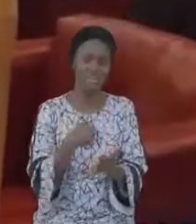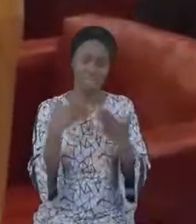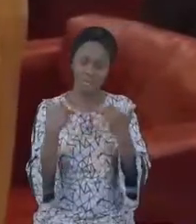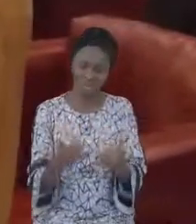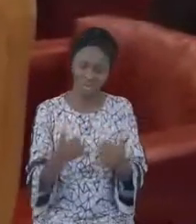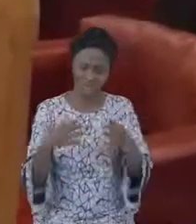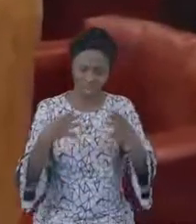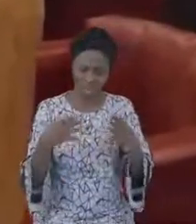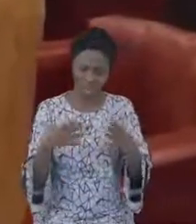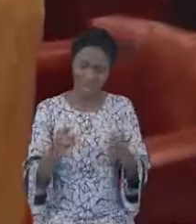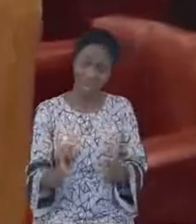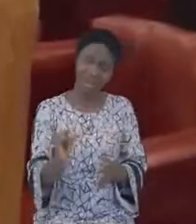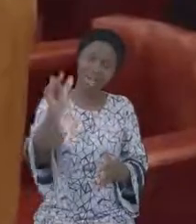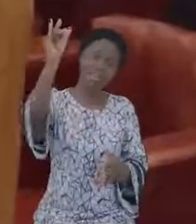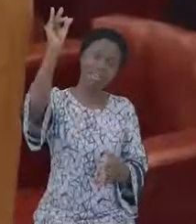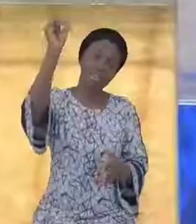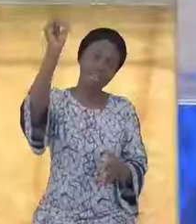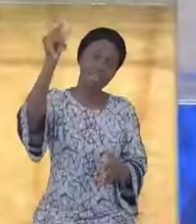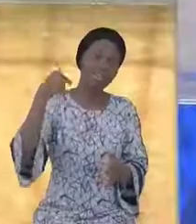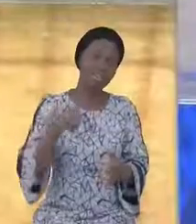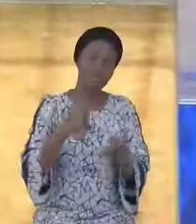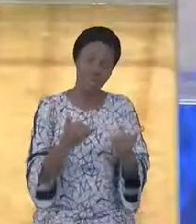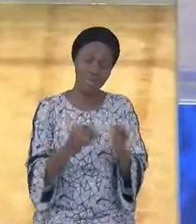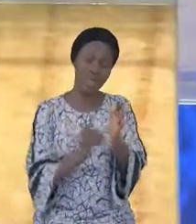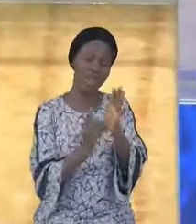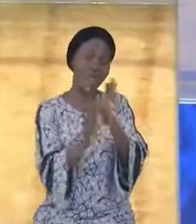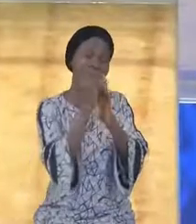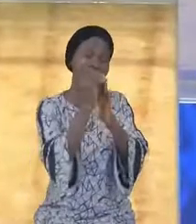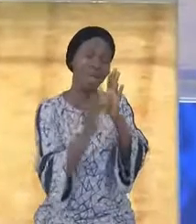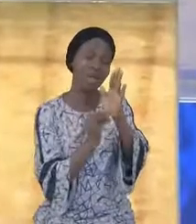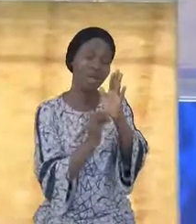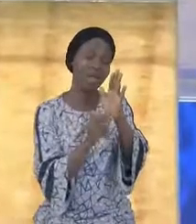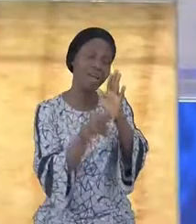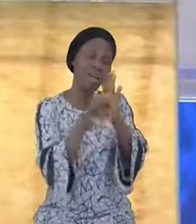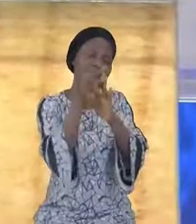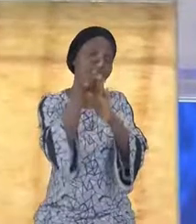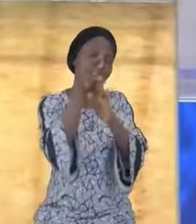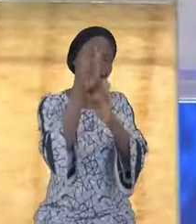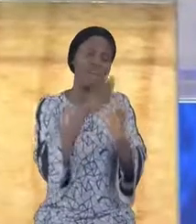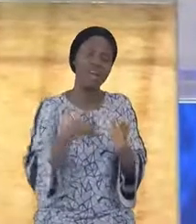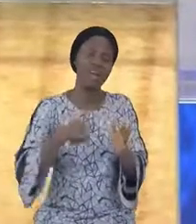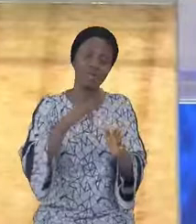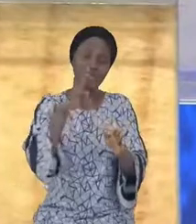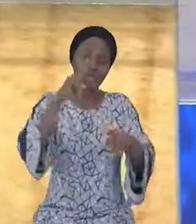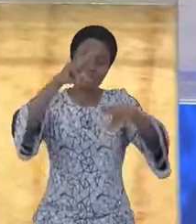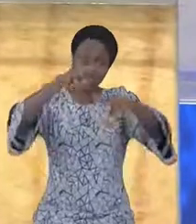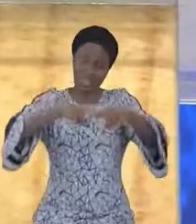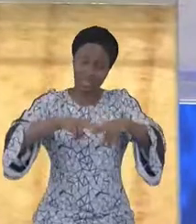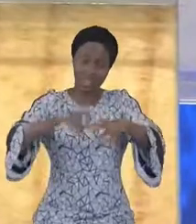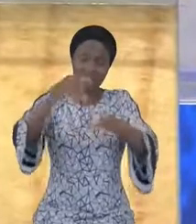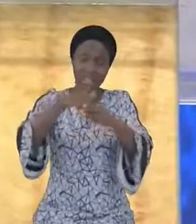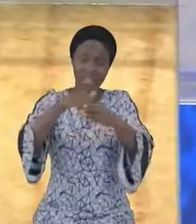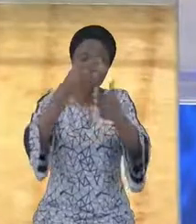Maintenant, nous montons. Maintenant, nous avançons. Et nous sommes assis dans les lieux célestes